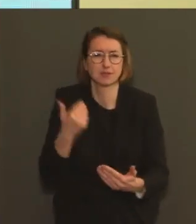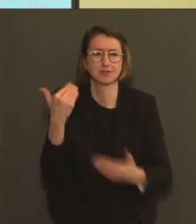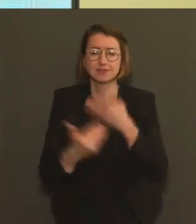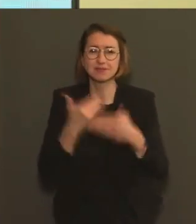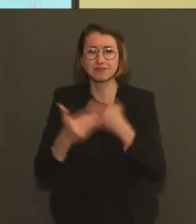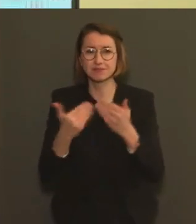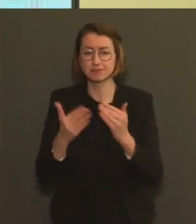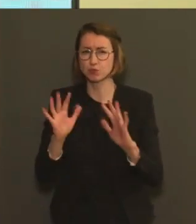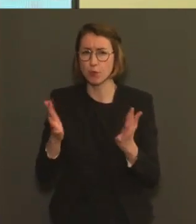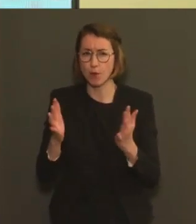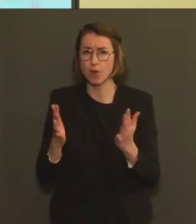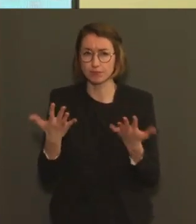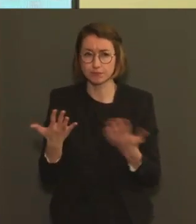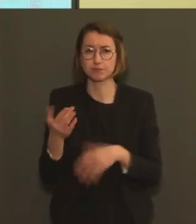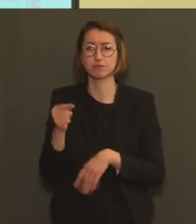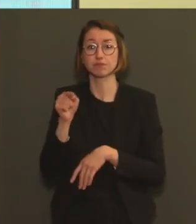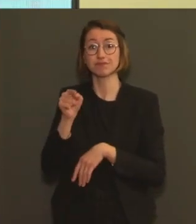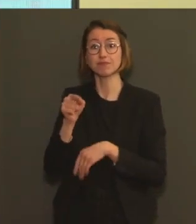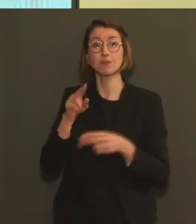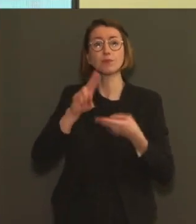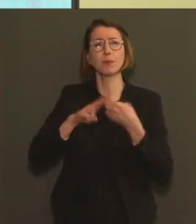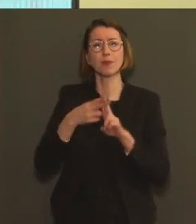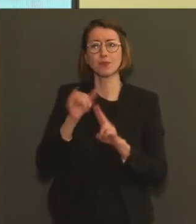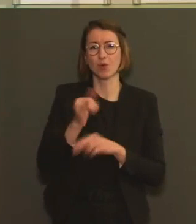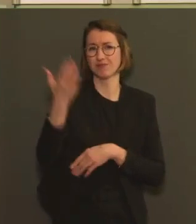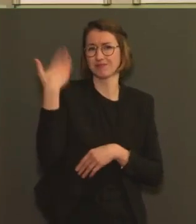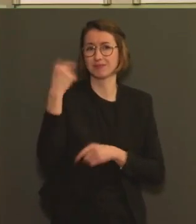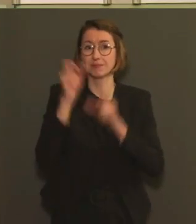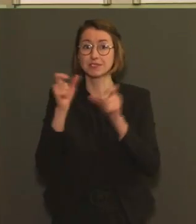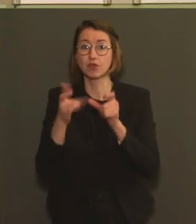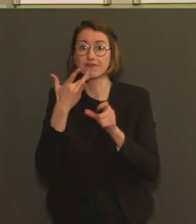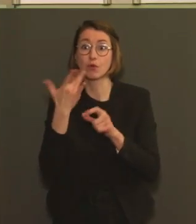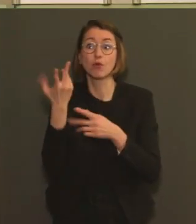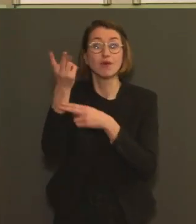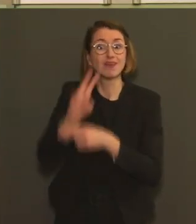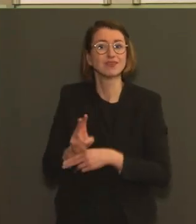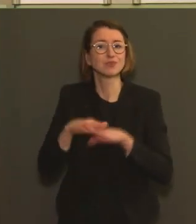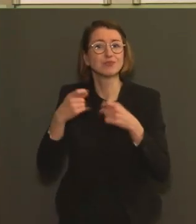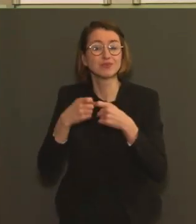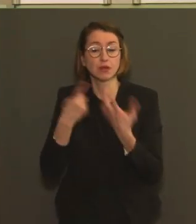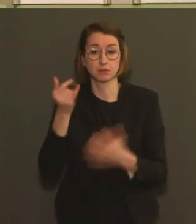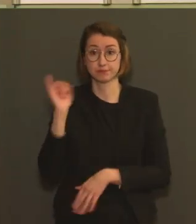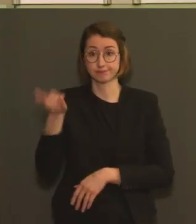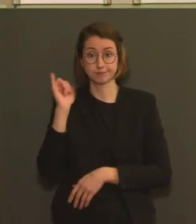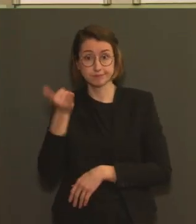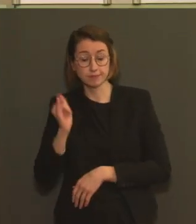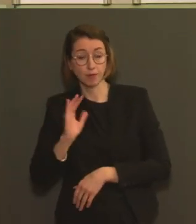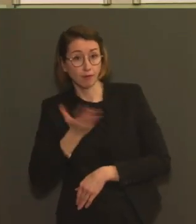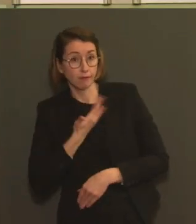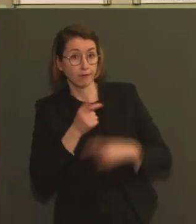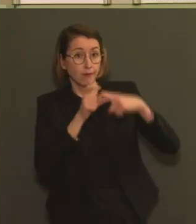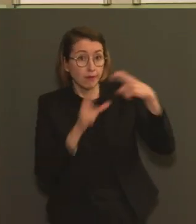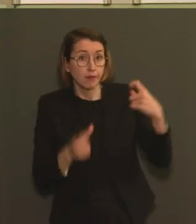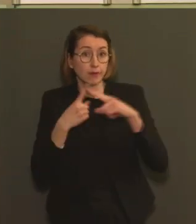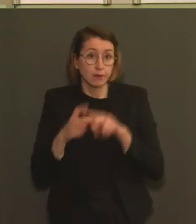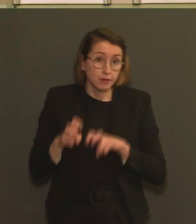même manière. Les gens attendent trop longtemps pour se faire tester. En plus, on sait qu'à Bruxelles, une partie significative de la population n'a pas